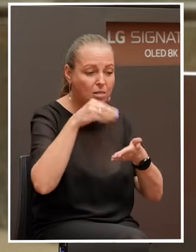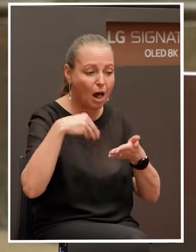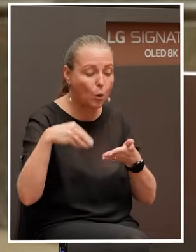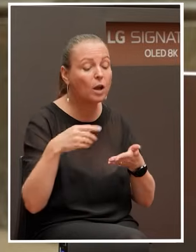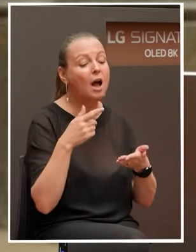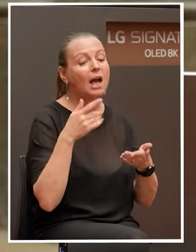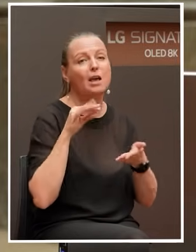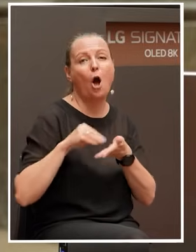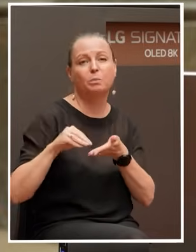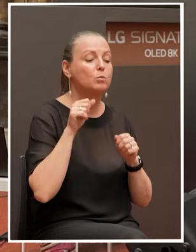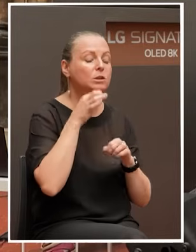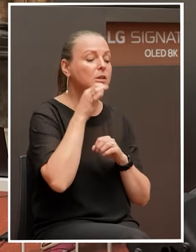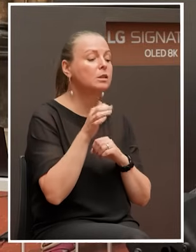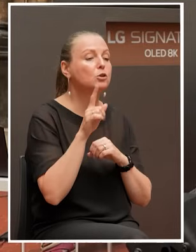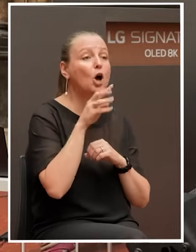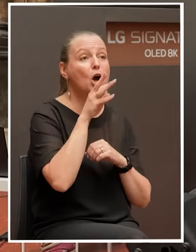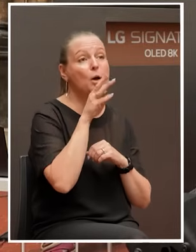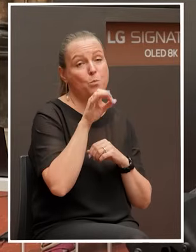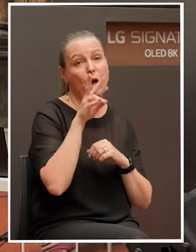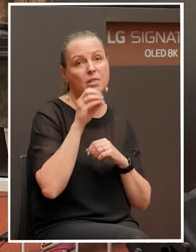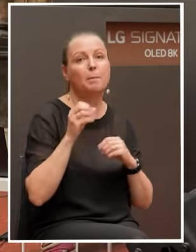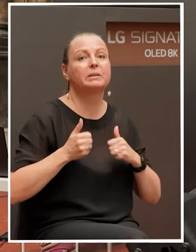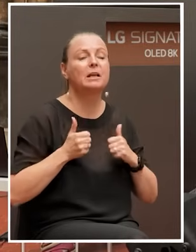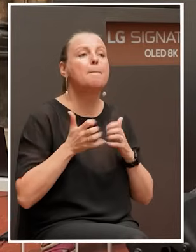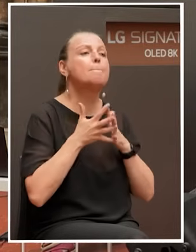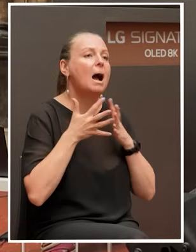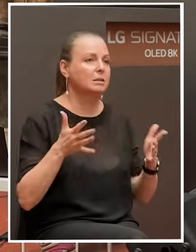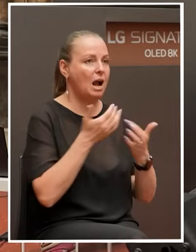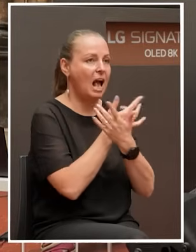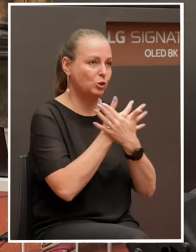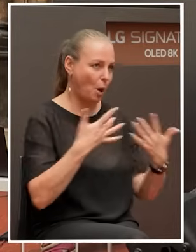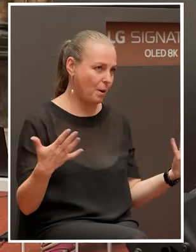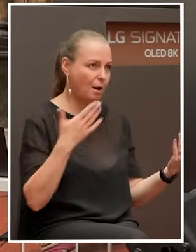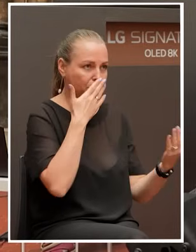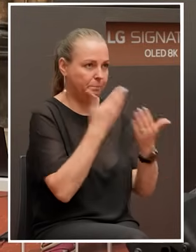свидетелей, современников, Моне старался максимально разнообразно